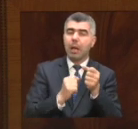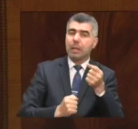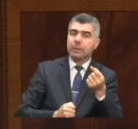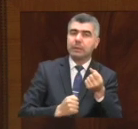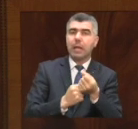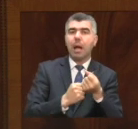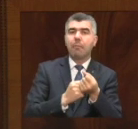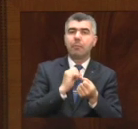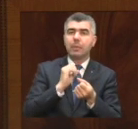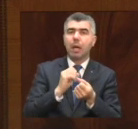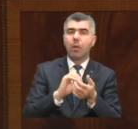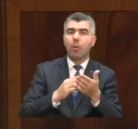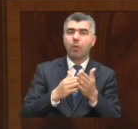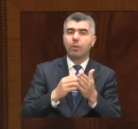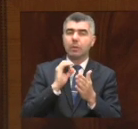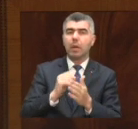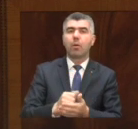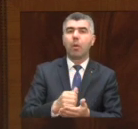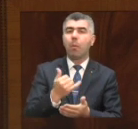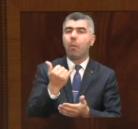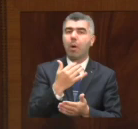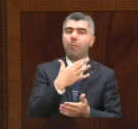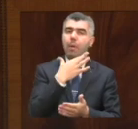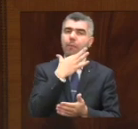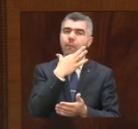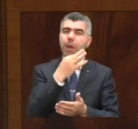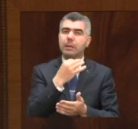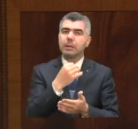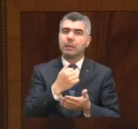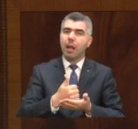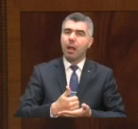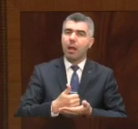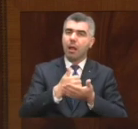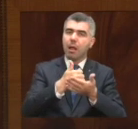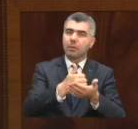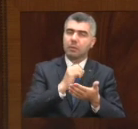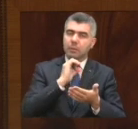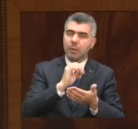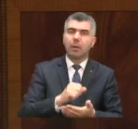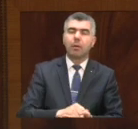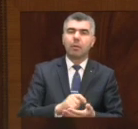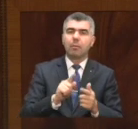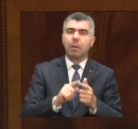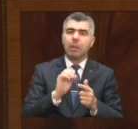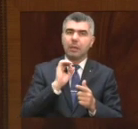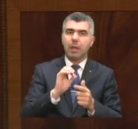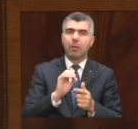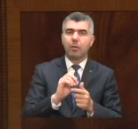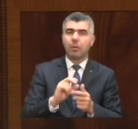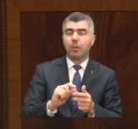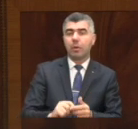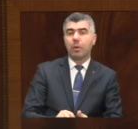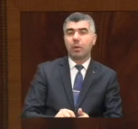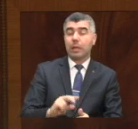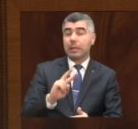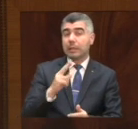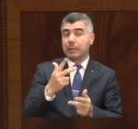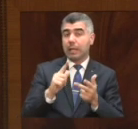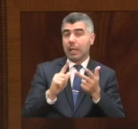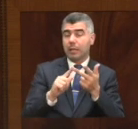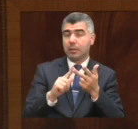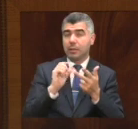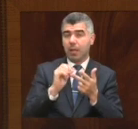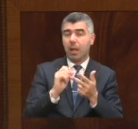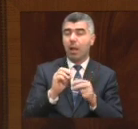والتنميه من خلال اطفاء مرونه على ادوات التخطيط وقواعد التهيئه ثالثا